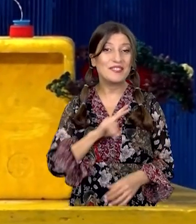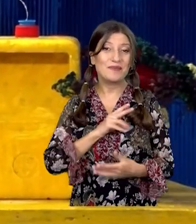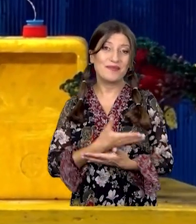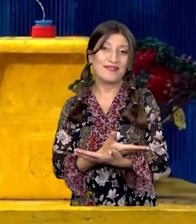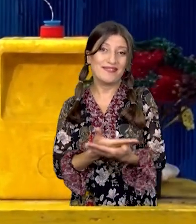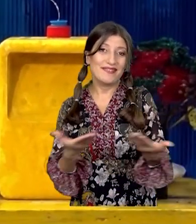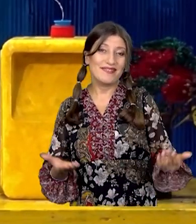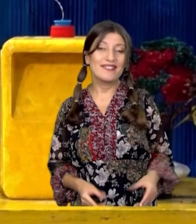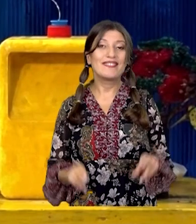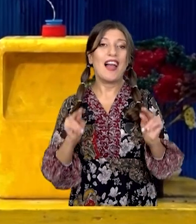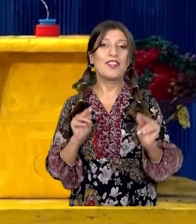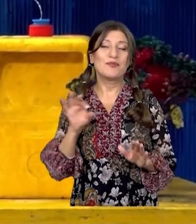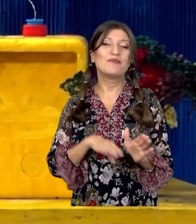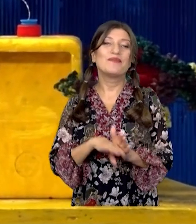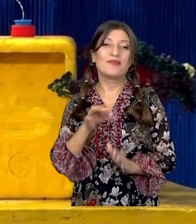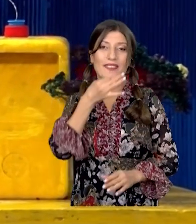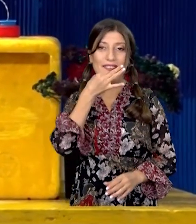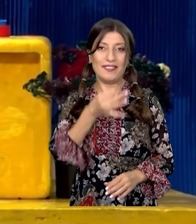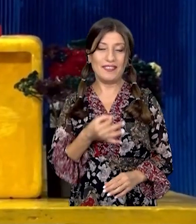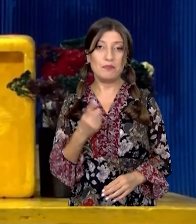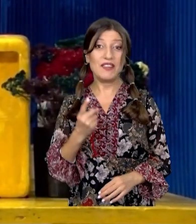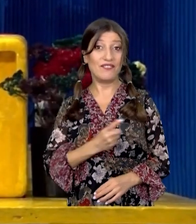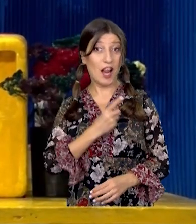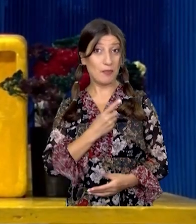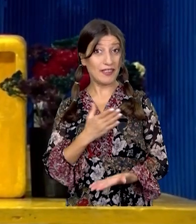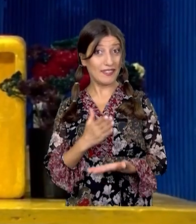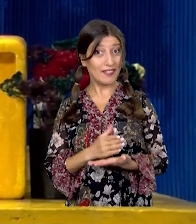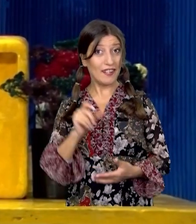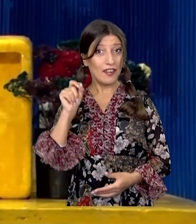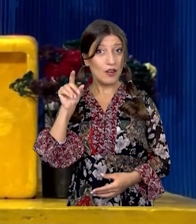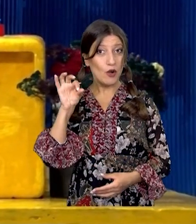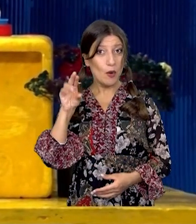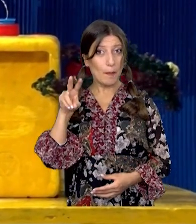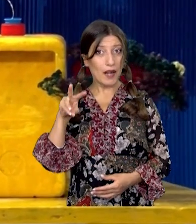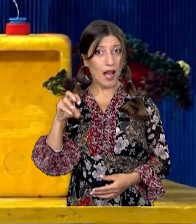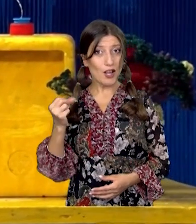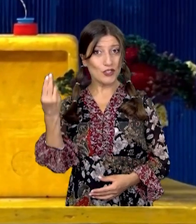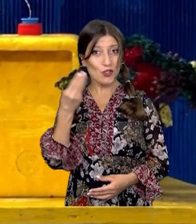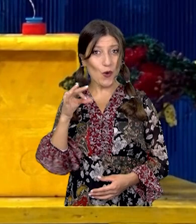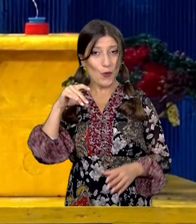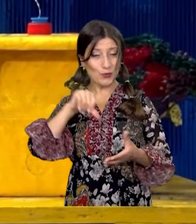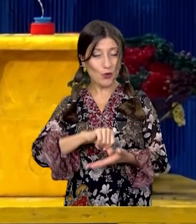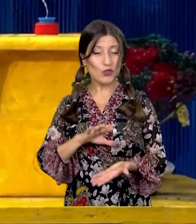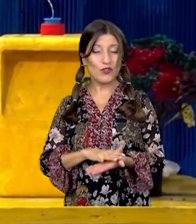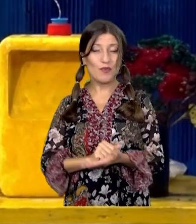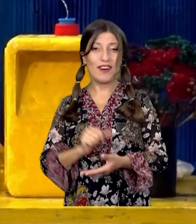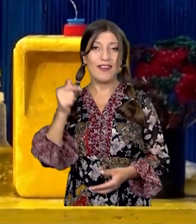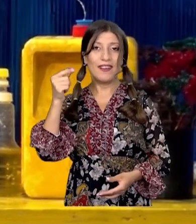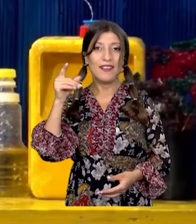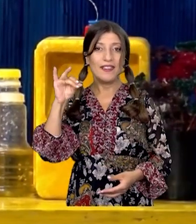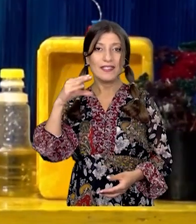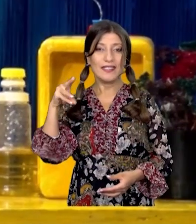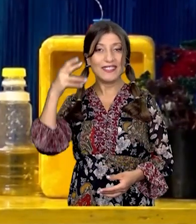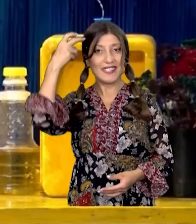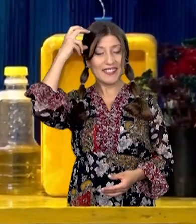պիտի ասեմ հանուն արդարության, որ մի վարպետ էլ կա Հոպլա շոուում, բա, եւ նրան կոչում են Քրիսքեր,